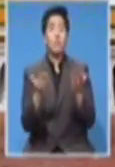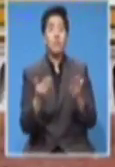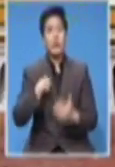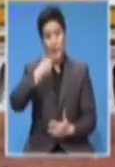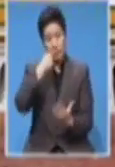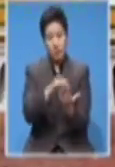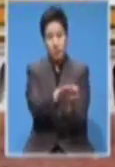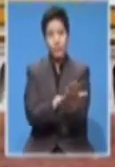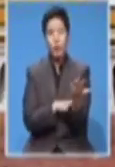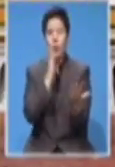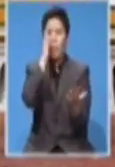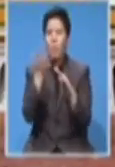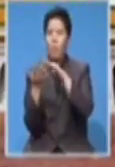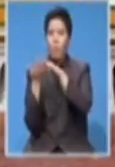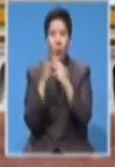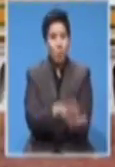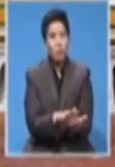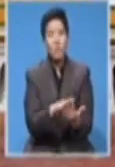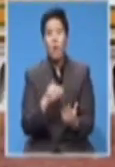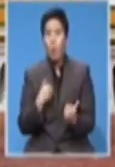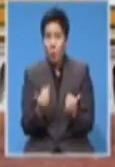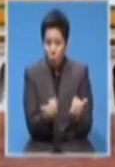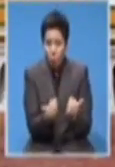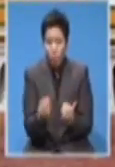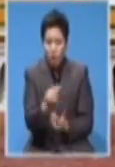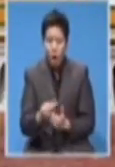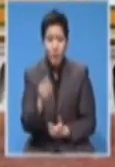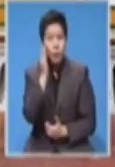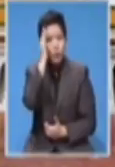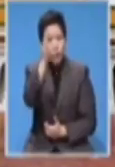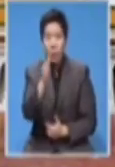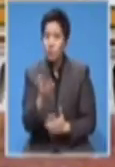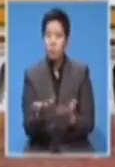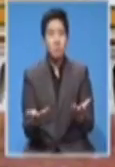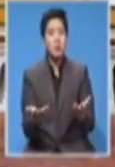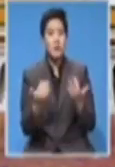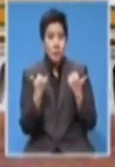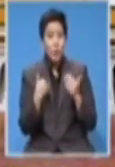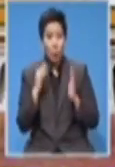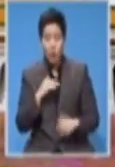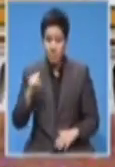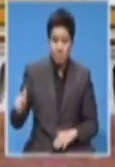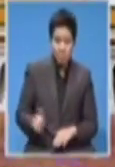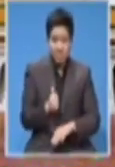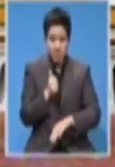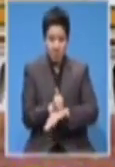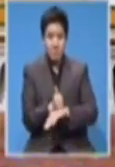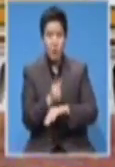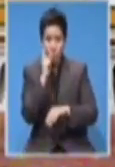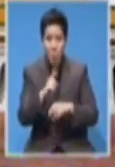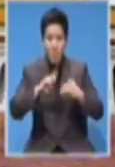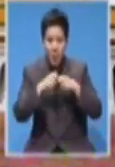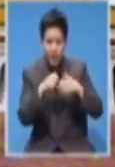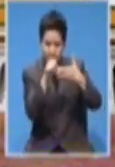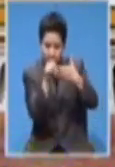ทศก็พังพินาศเสียหายนะครับลูกหลานเราก็ไม่มีอนาคตสำหรับผู้ที่ถูกเลือกเข้ามาในการบริหารประเทศนั้นก็ต้องแก้ปัญหาให้